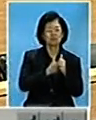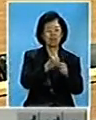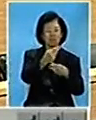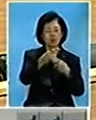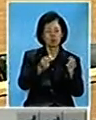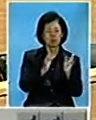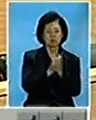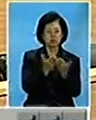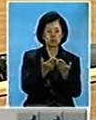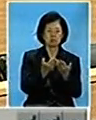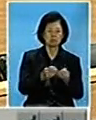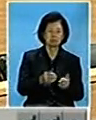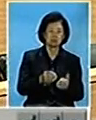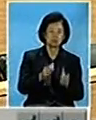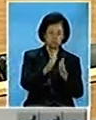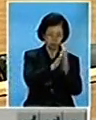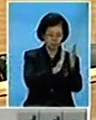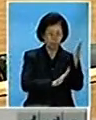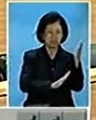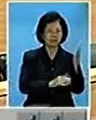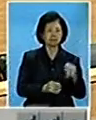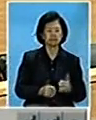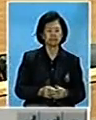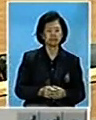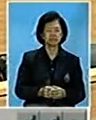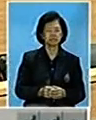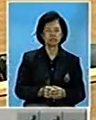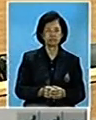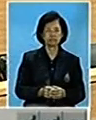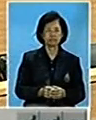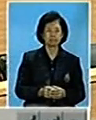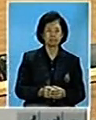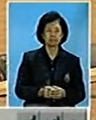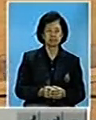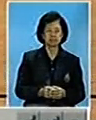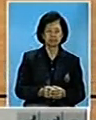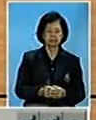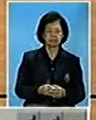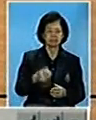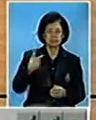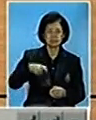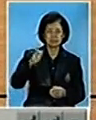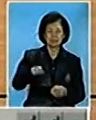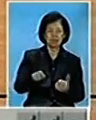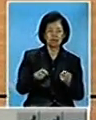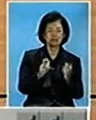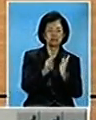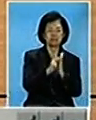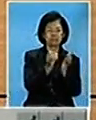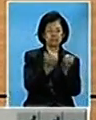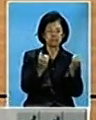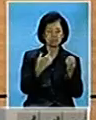างๆทั่วประเทศท่านประธานครับศาลรัฐธรรมนูญถูกวิพากษ์วิจารณ์อย่างมากม